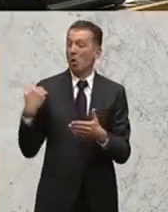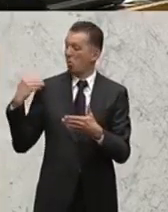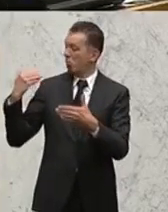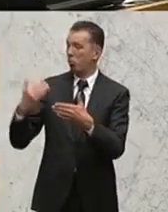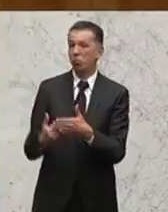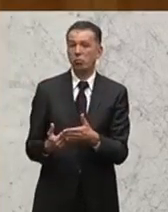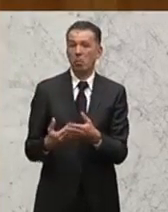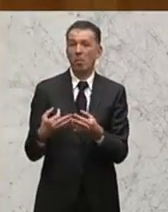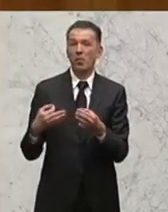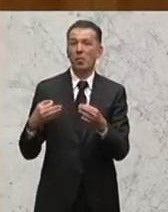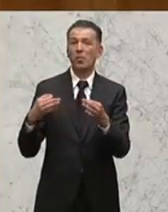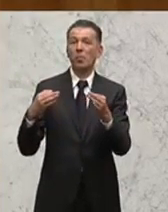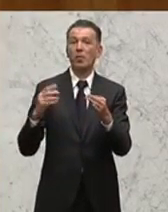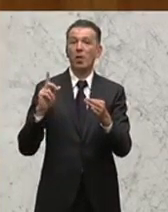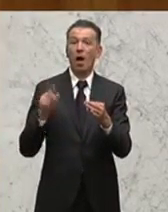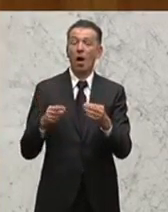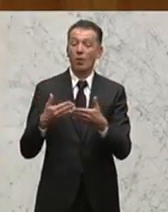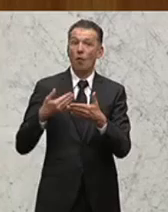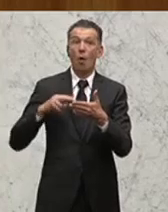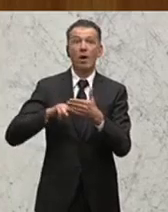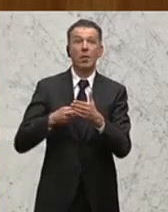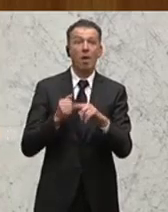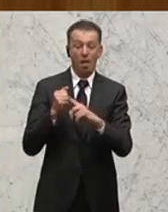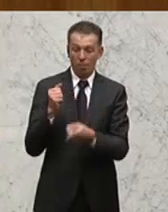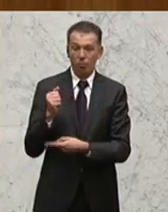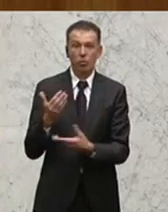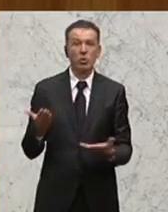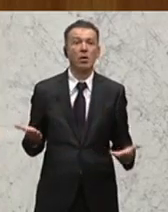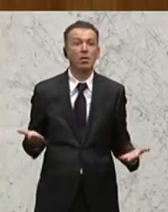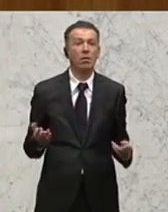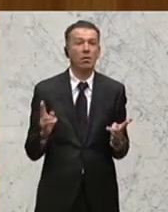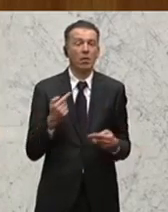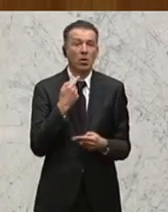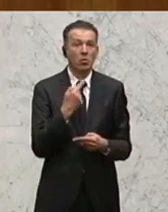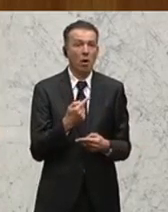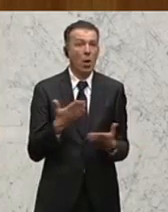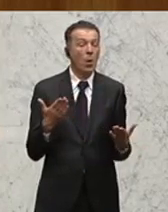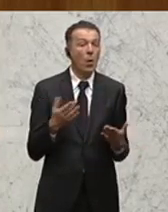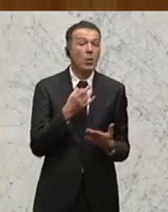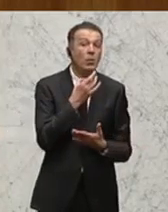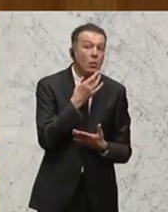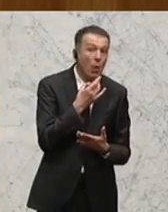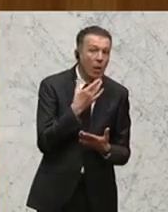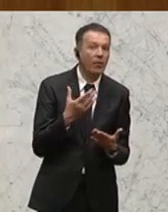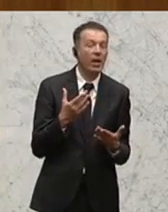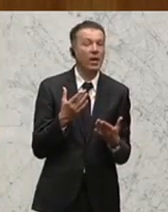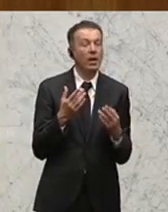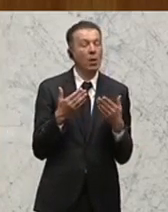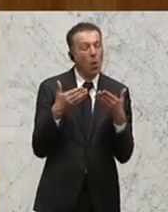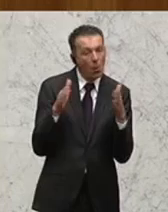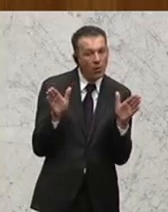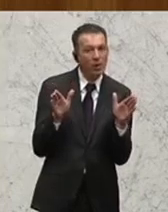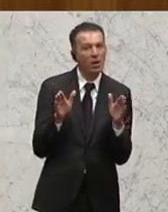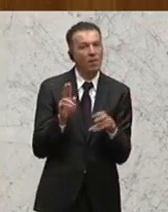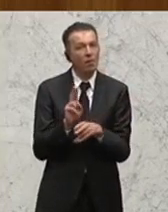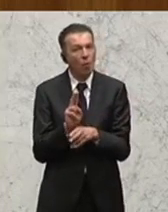Jahre eindeutig besser waren, als sie budgetiert wurden. Jetzt könnte man durchaus behaupten, dass man hier sehr sorgsam, sehr objektiv